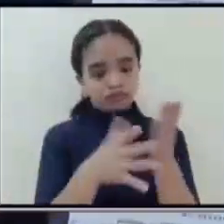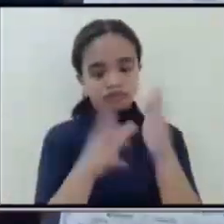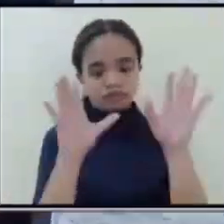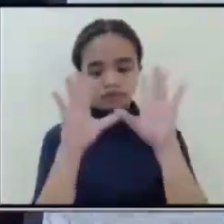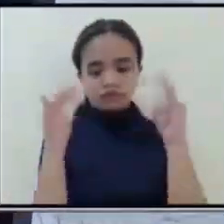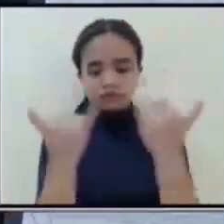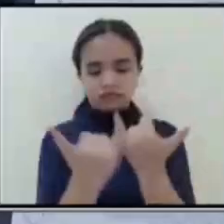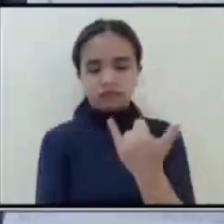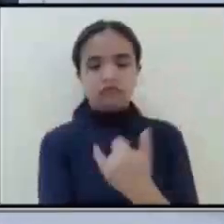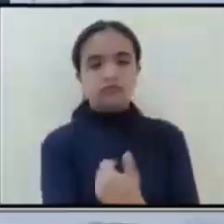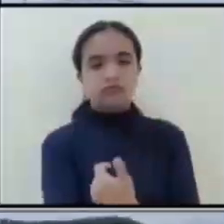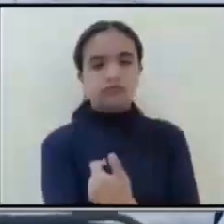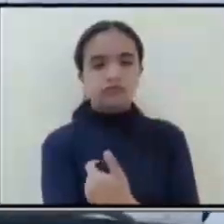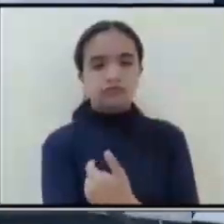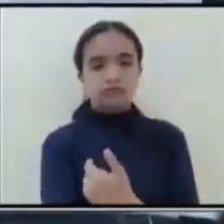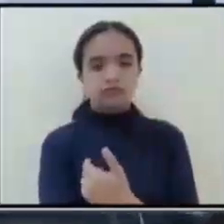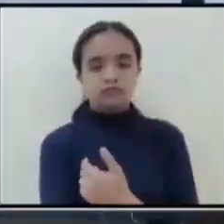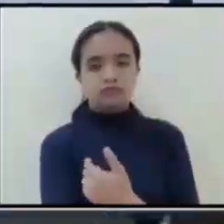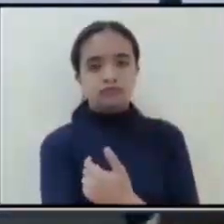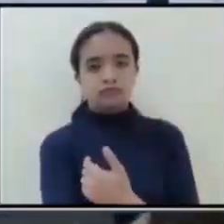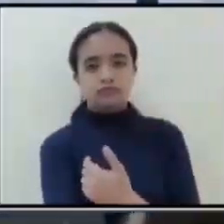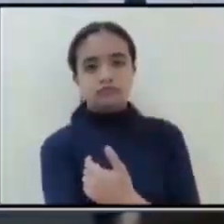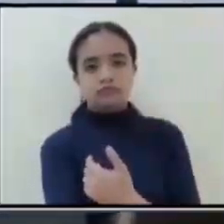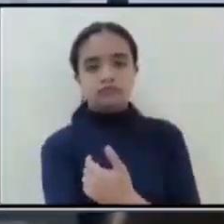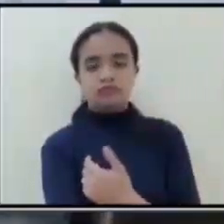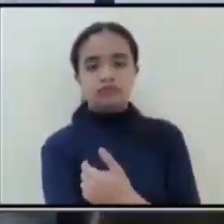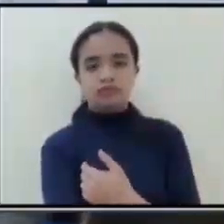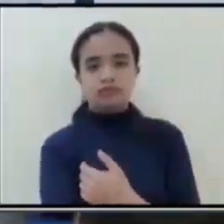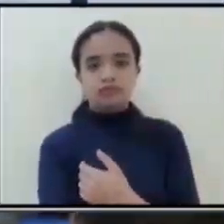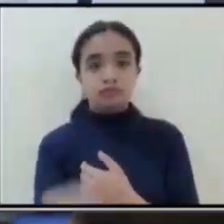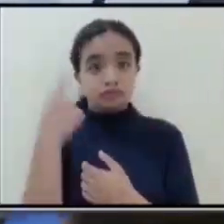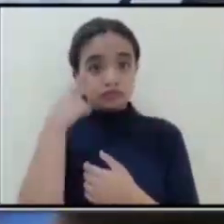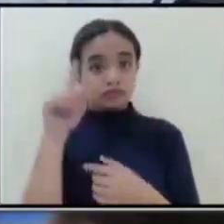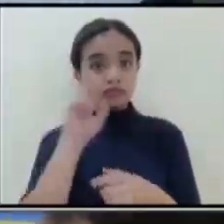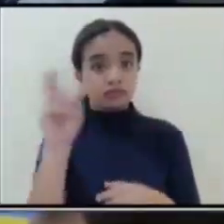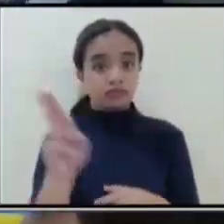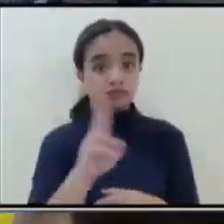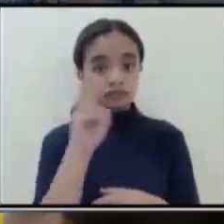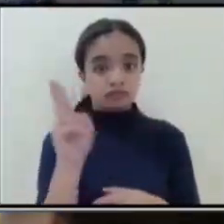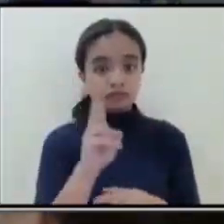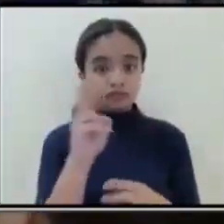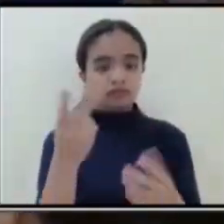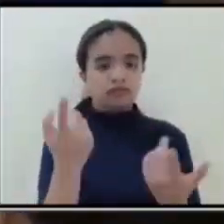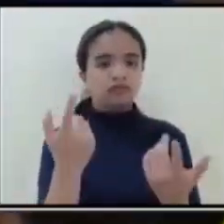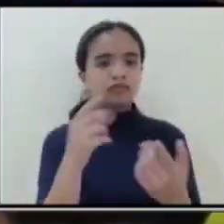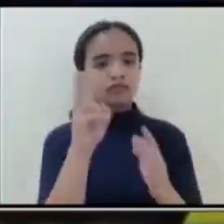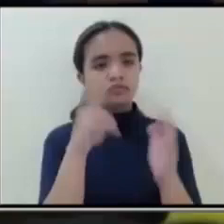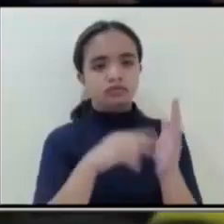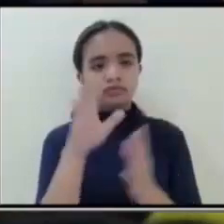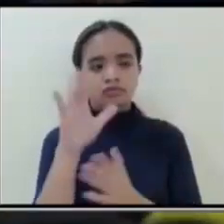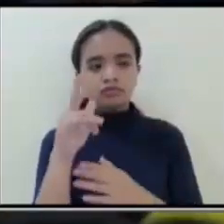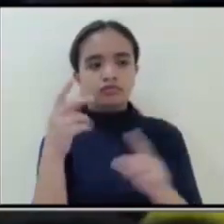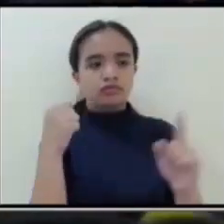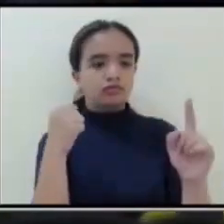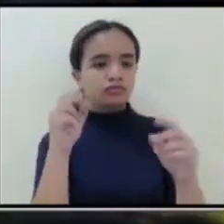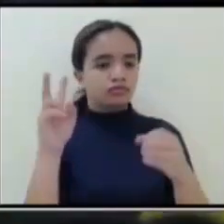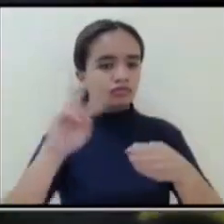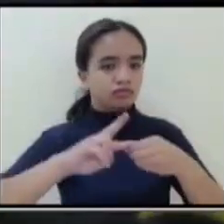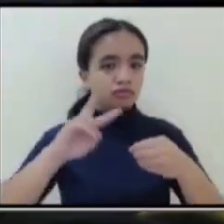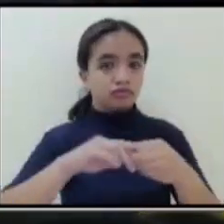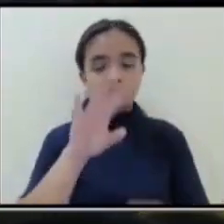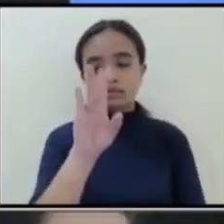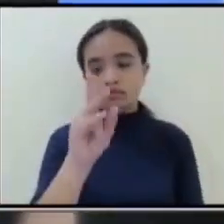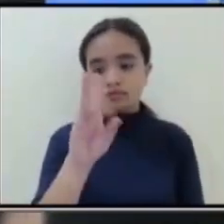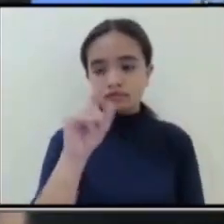sa gagamiting makina at election paraphernalia sa 2025 national at local elections. Sa halagang 17.9